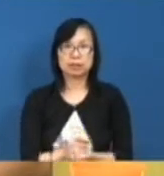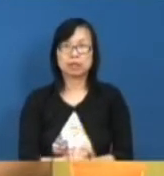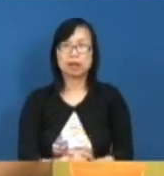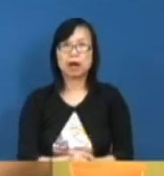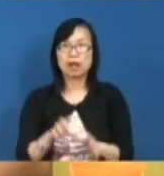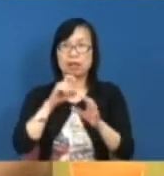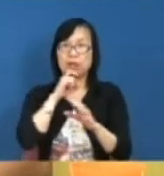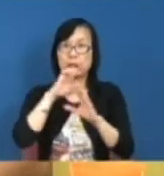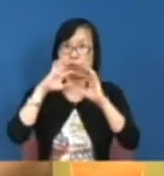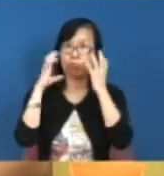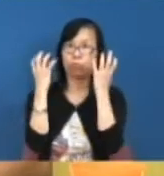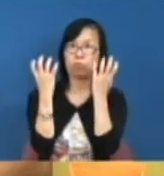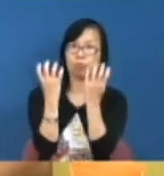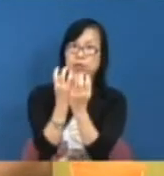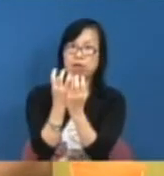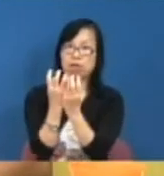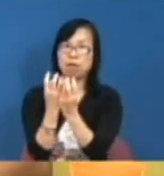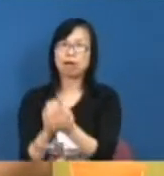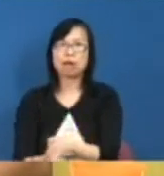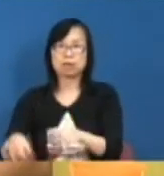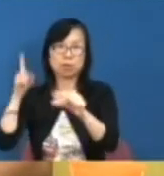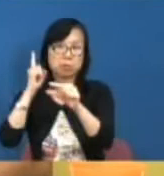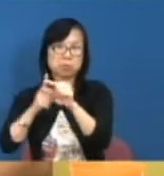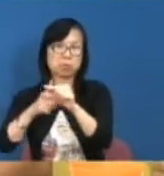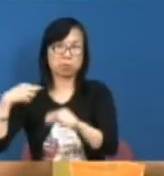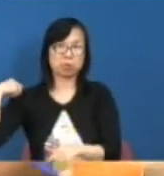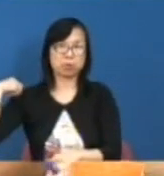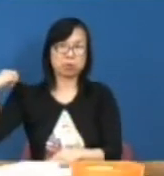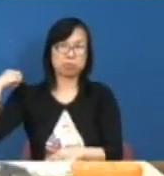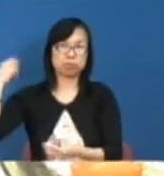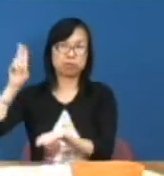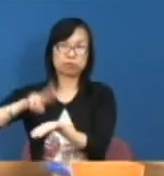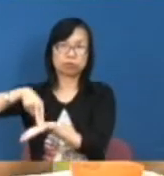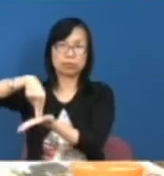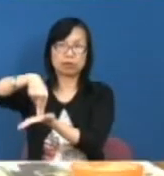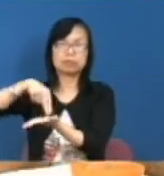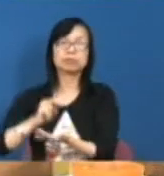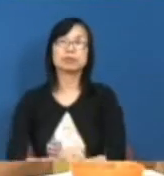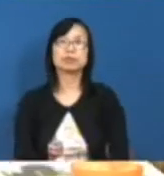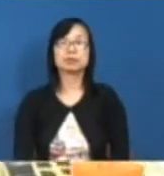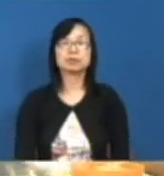團體係由左派搞嘅，即係由共產黨搞嘅。咁咧就